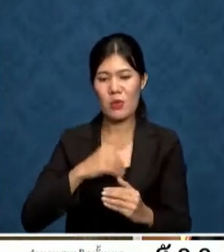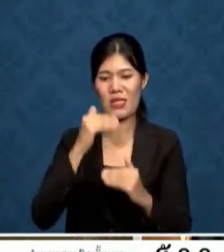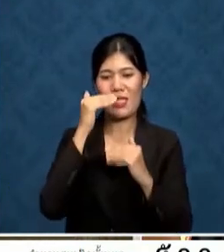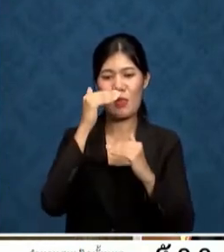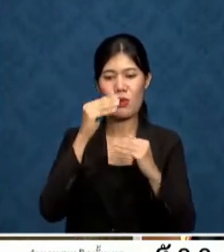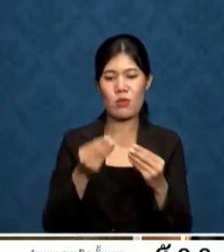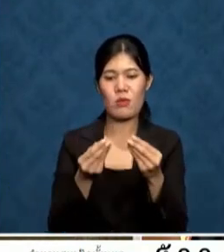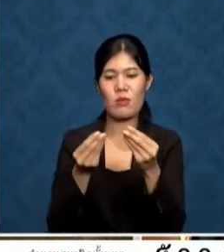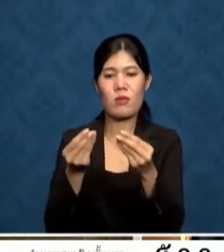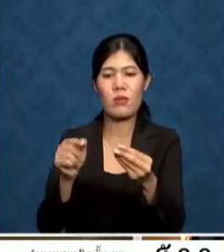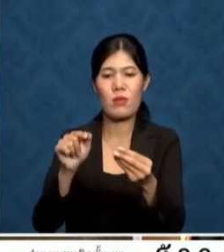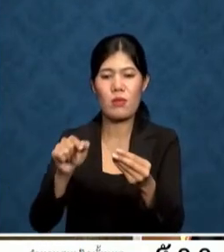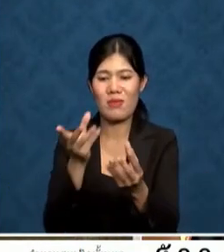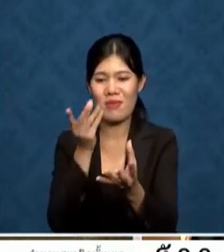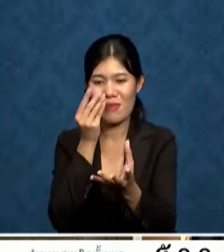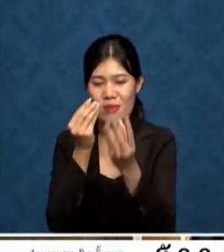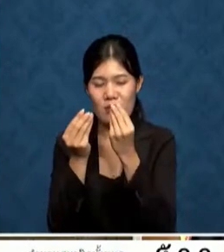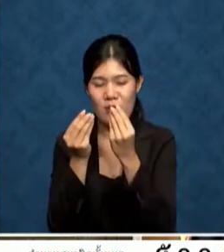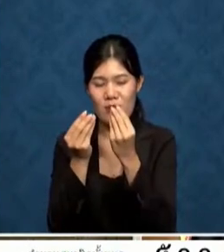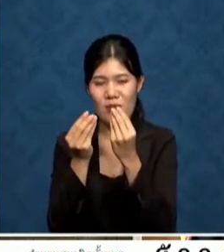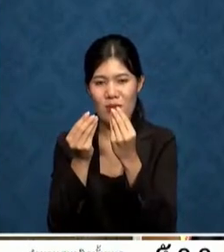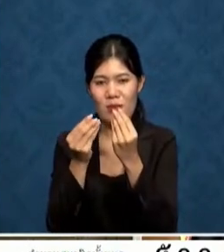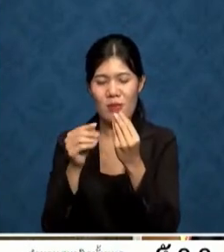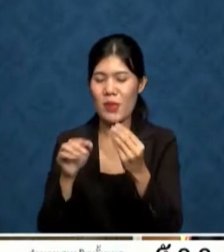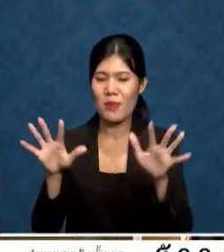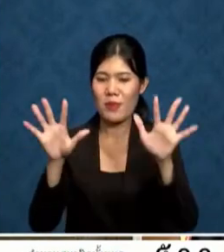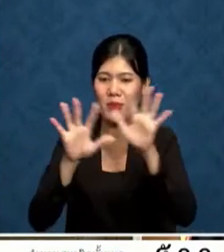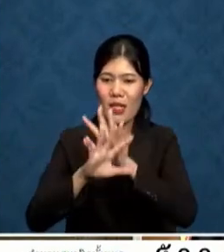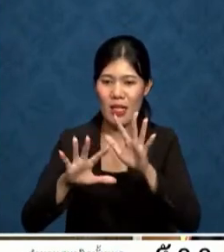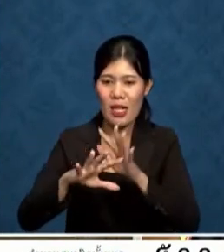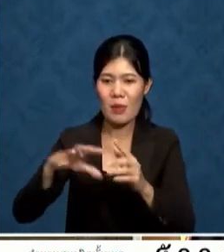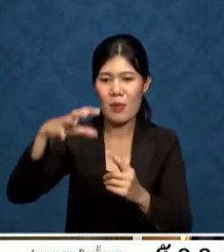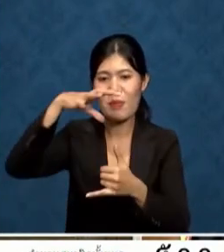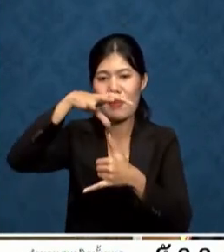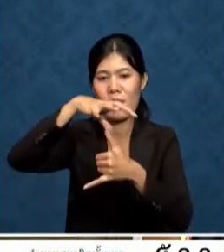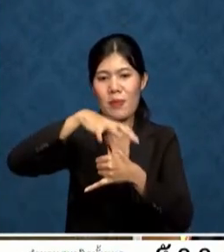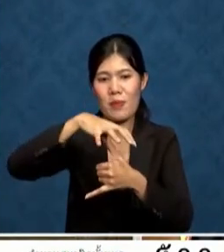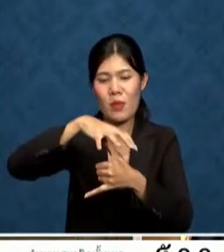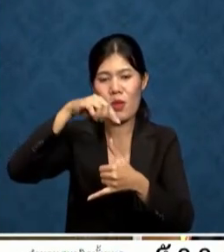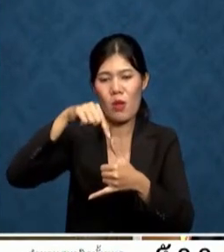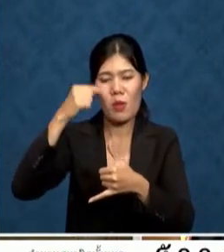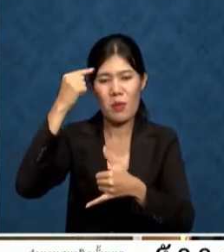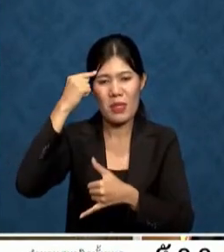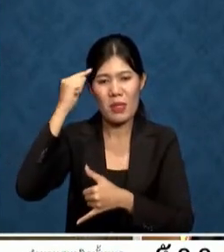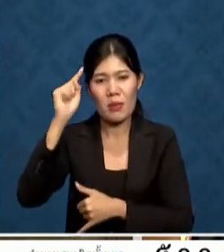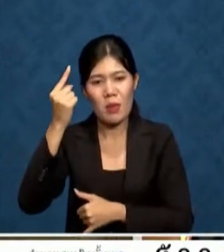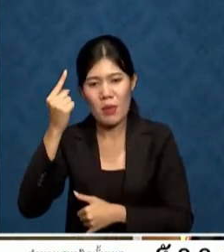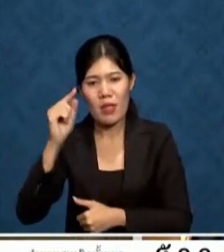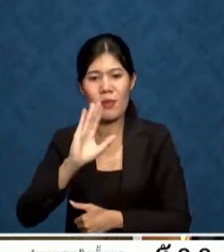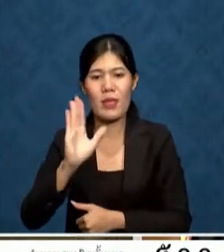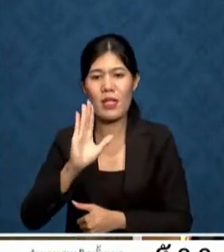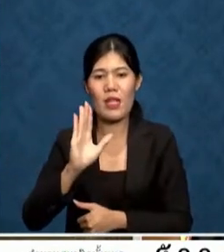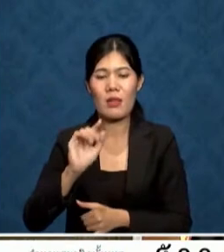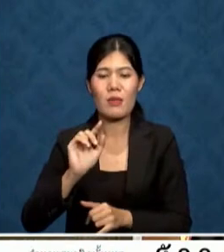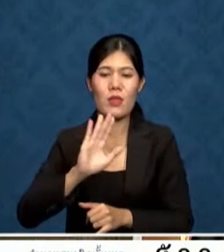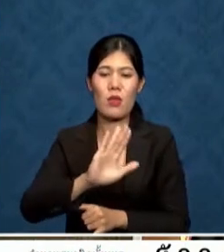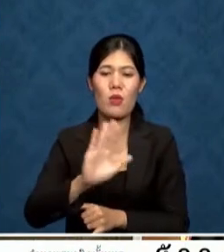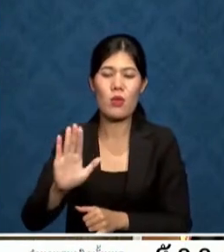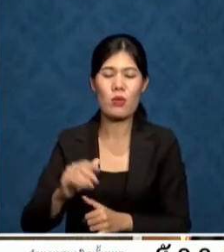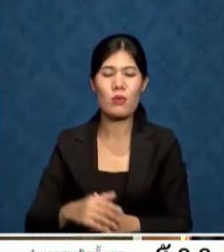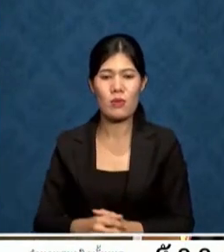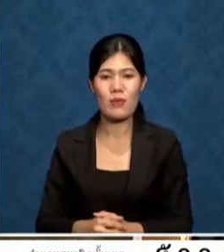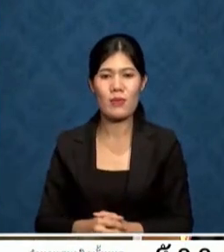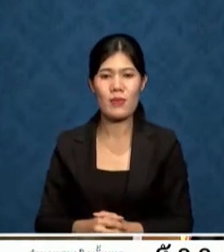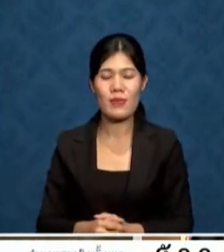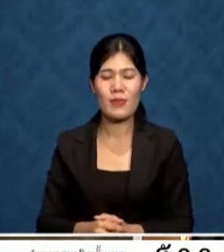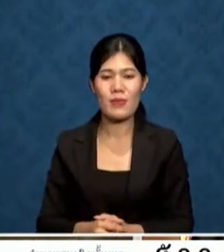สูตรให้มันก็เหมือนกับการไปครอบความสร้างสรคไว้อยู่ดีนะครับอันนี้ก็เป็นด้าน ecosystemที่อยากจะพูด